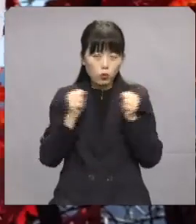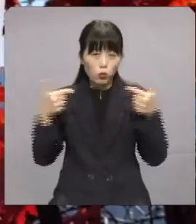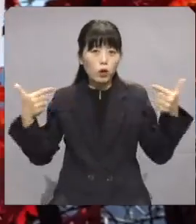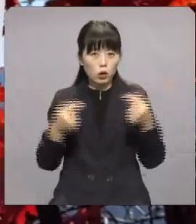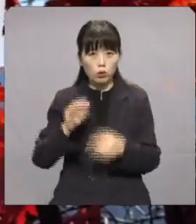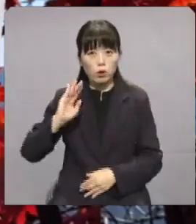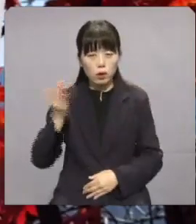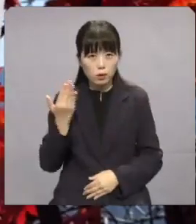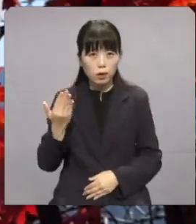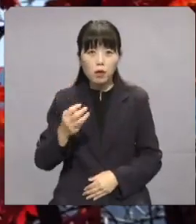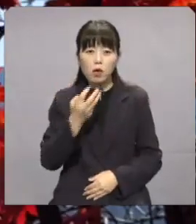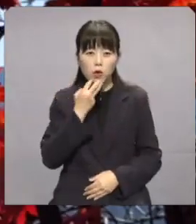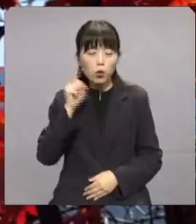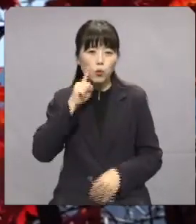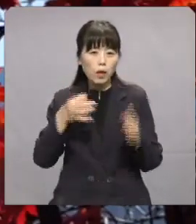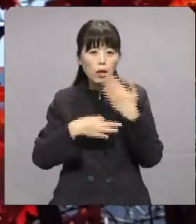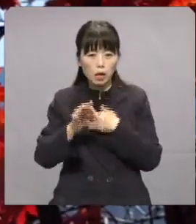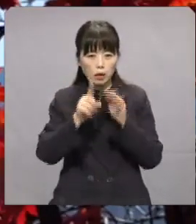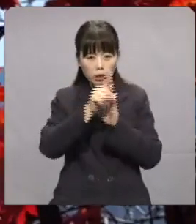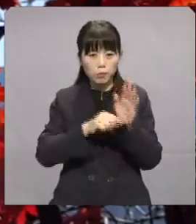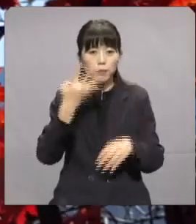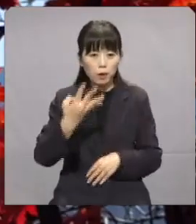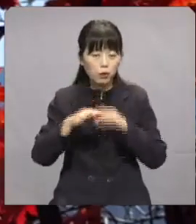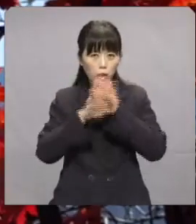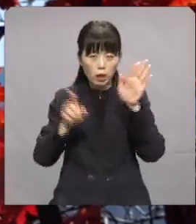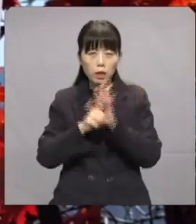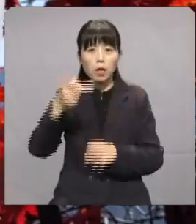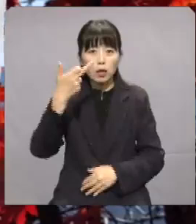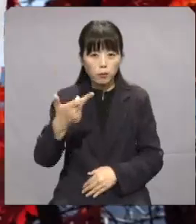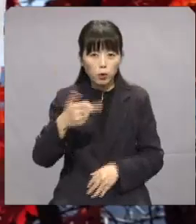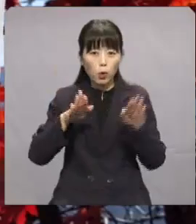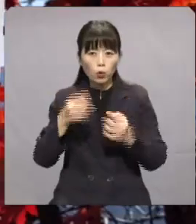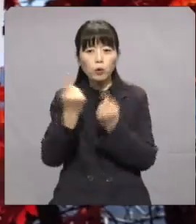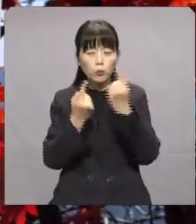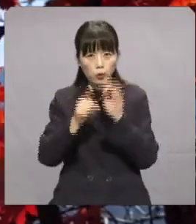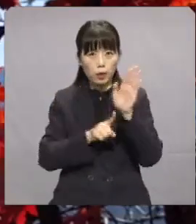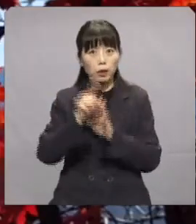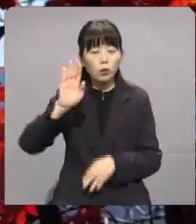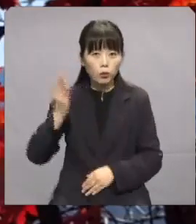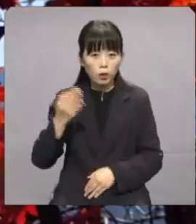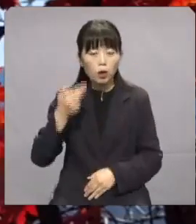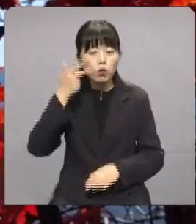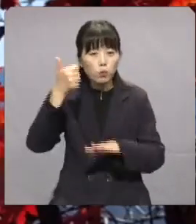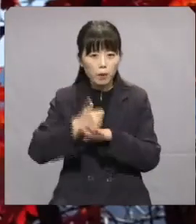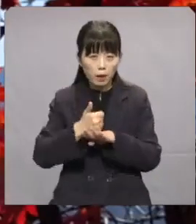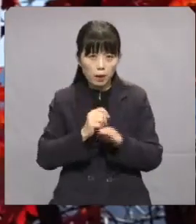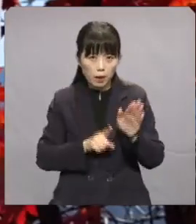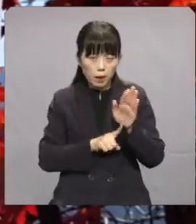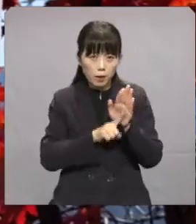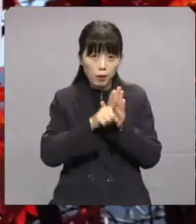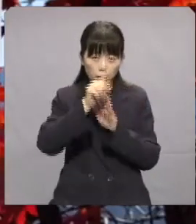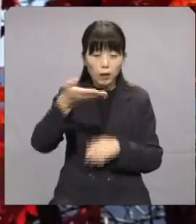누그러지겠습니다 서울은 내일 아침 4도 한낮에 17도로 오늘보다 기온이 오르겠고요 주말까지 기온이 오름